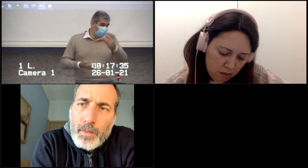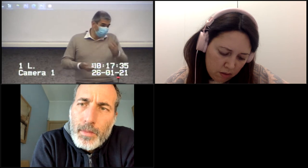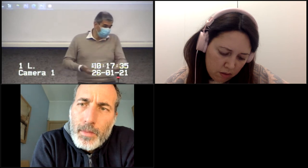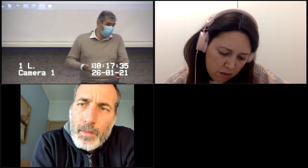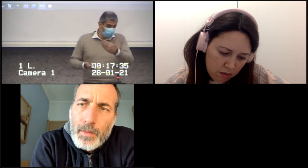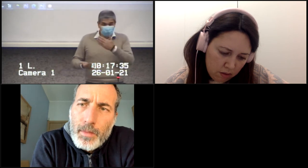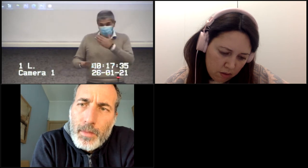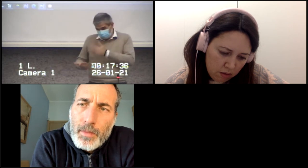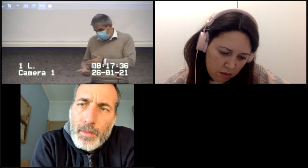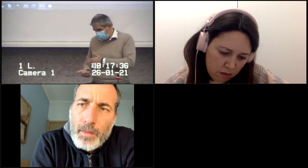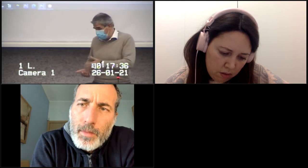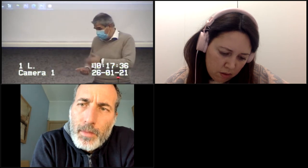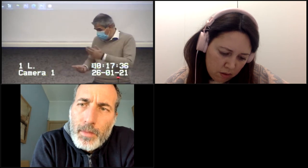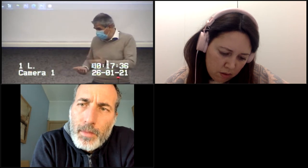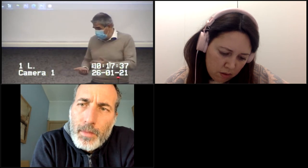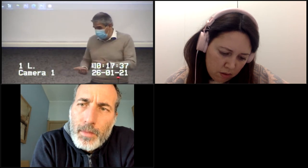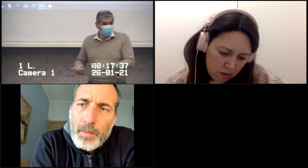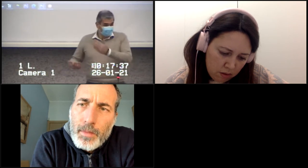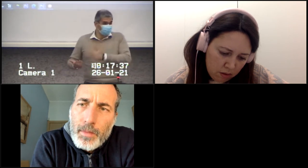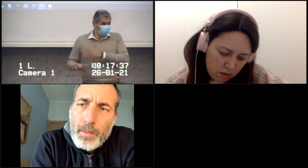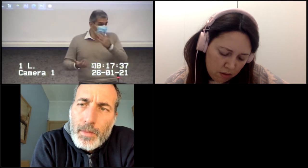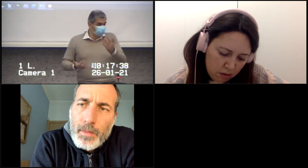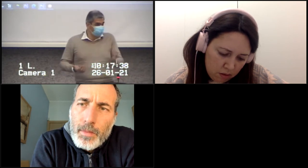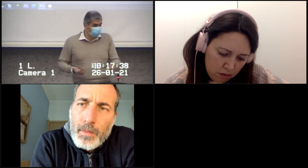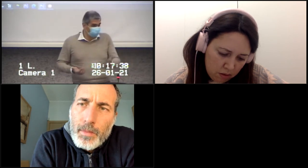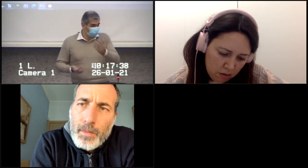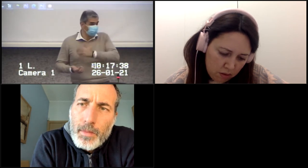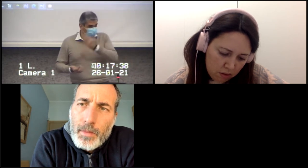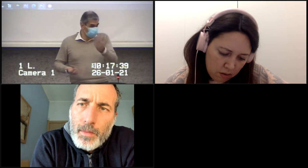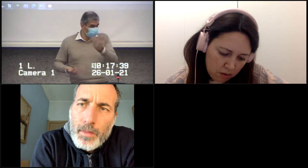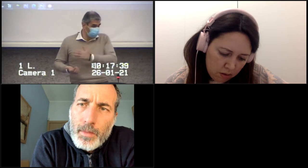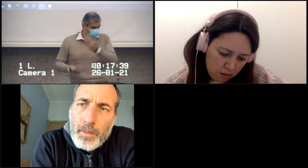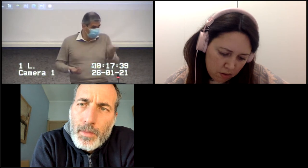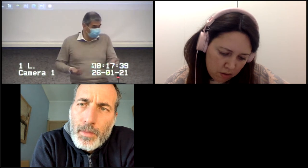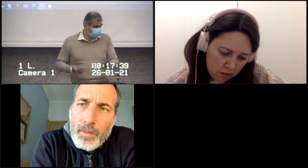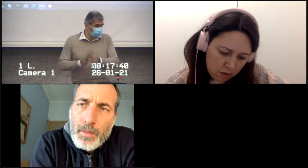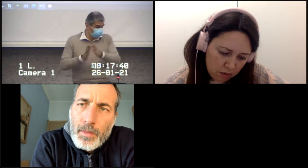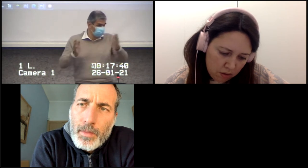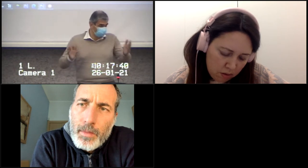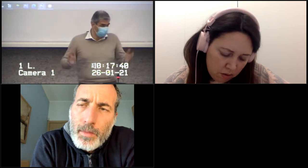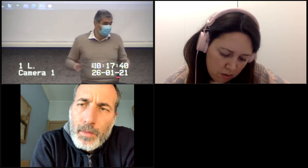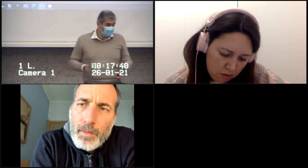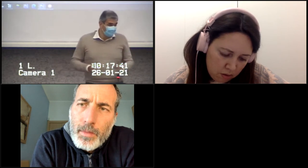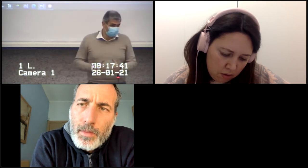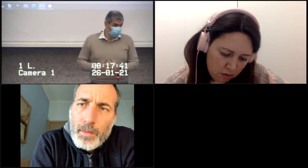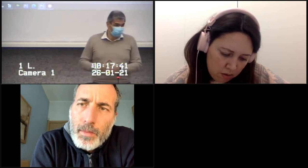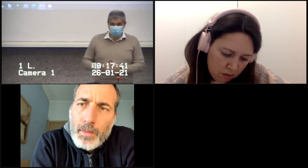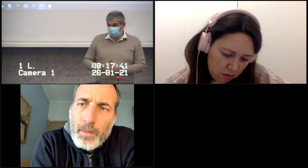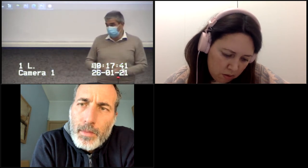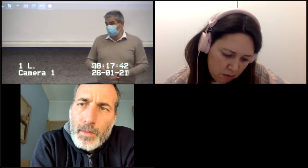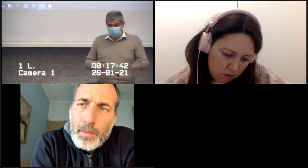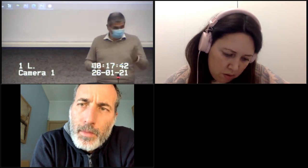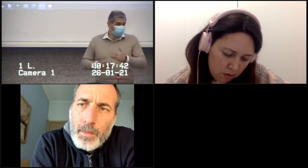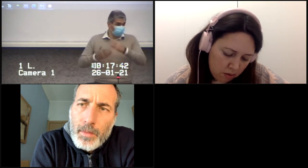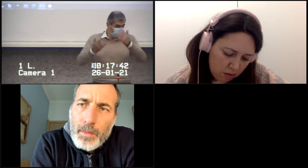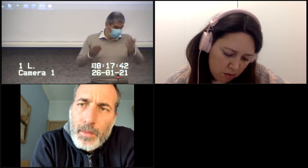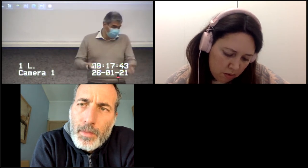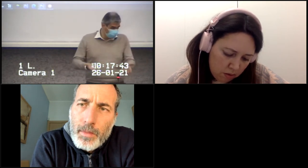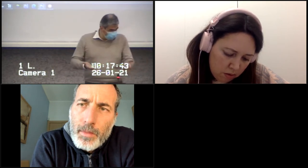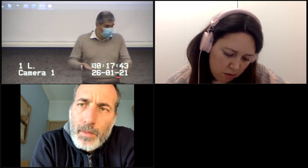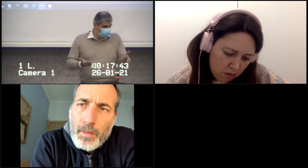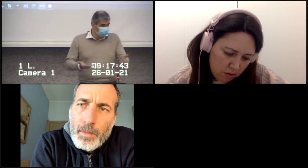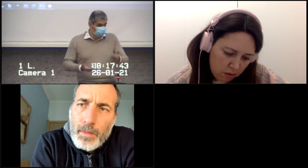de plano poi il segretario comunale dovrebbe dichiarare improcedibile l'ordine del giorno assunto dall'Aula.